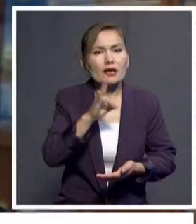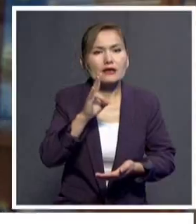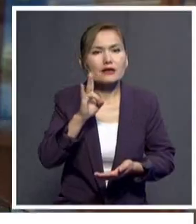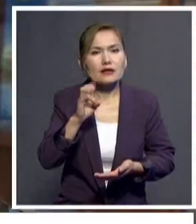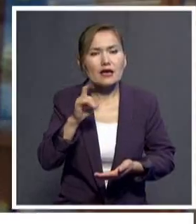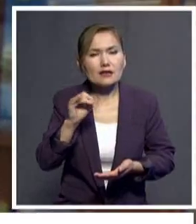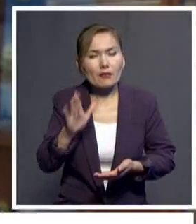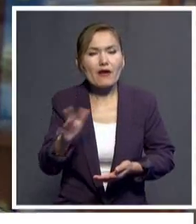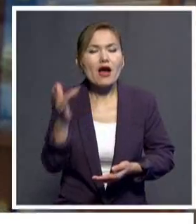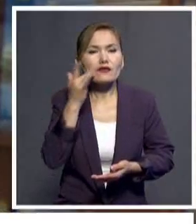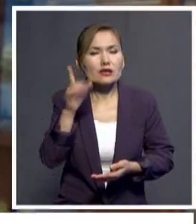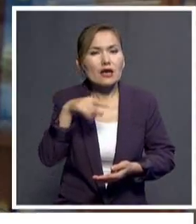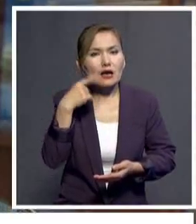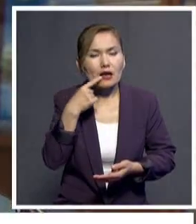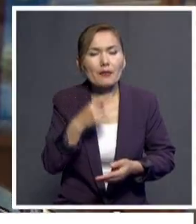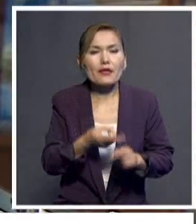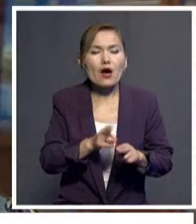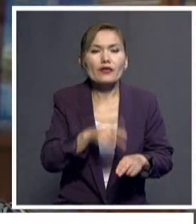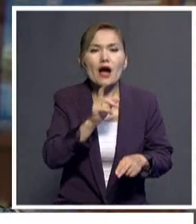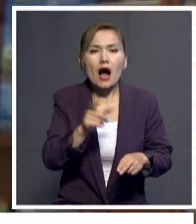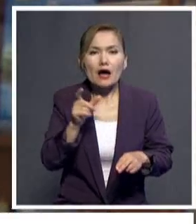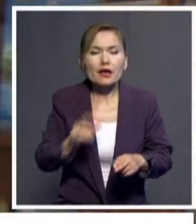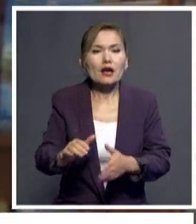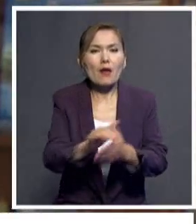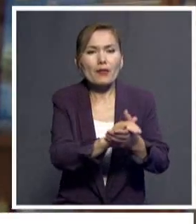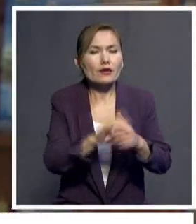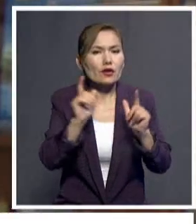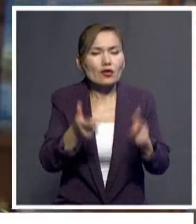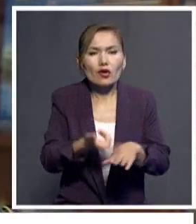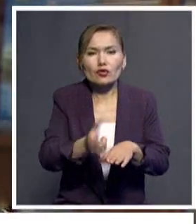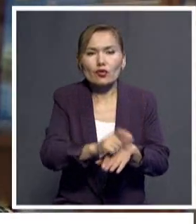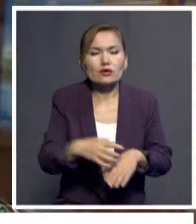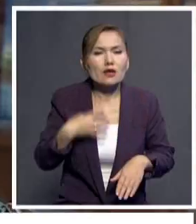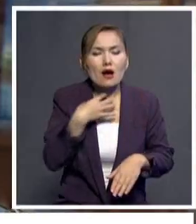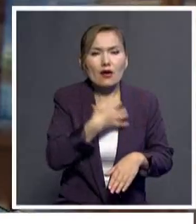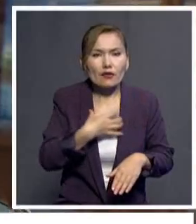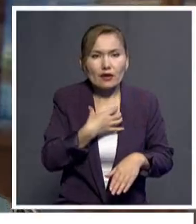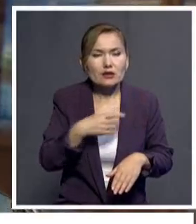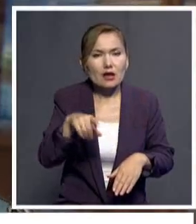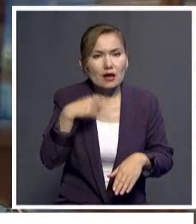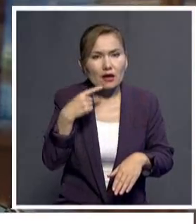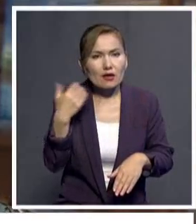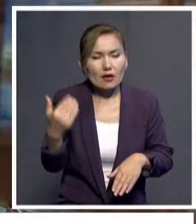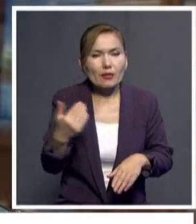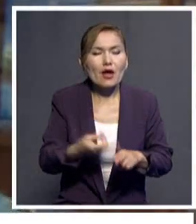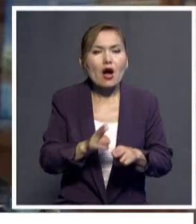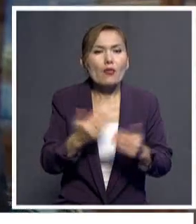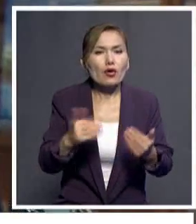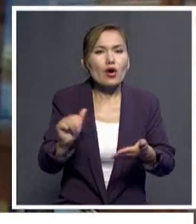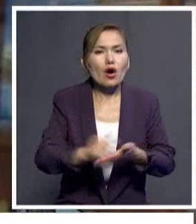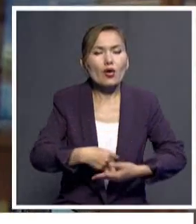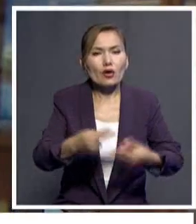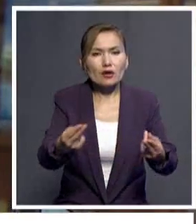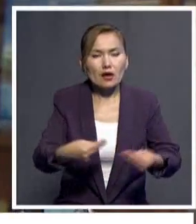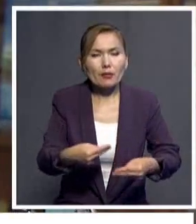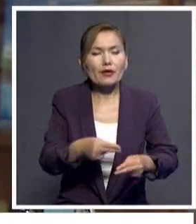барлық жетістіктердің негізі азаматтық бейбітшілік пен жалпыұлттық келісім екенін үнемі айтып келеді. Атап айтқанда, бүгінгі қол қойылған құжат